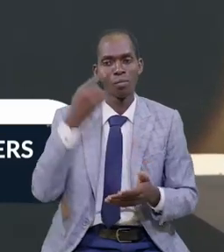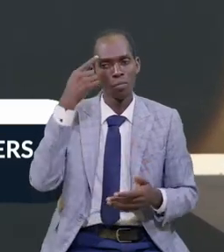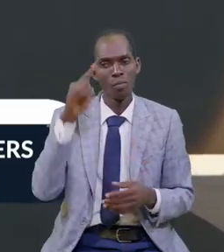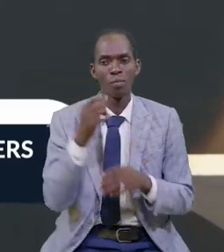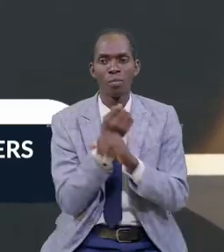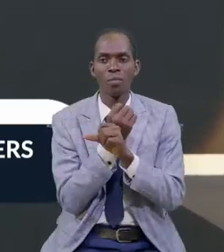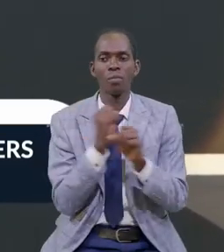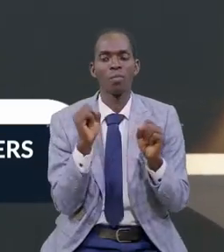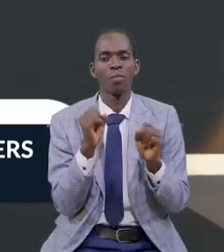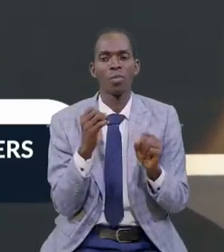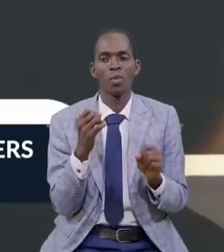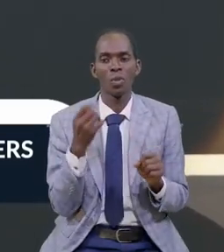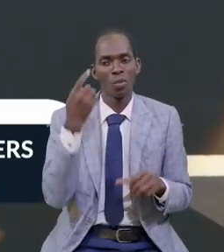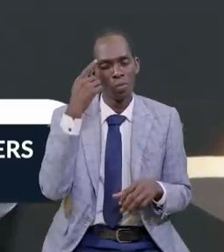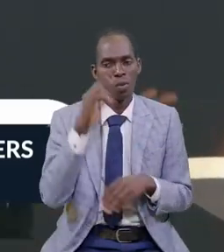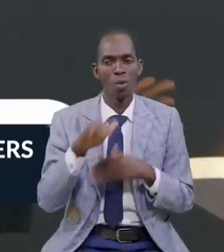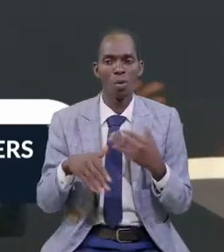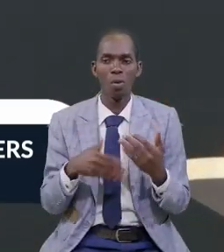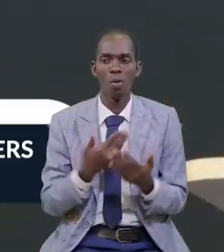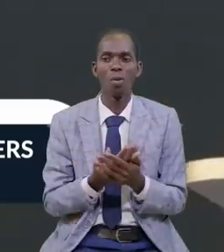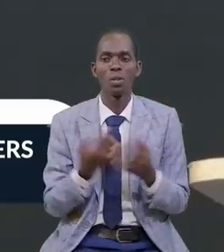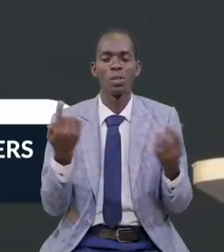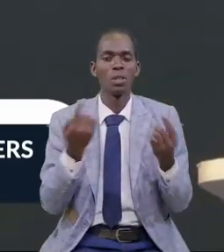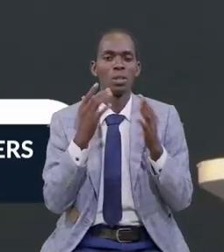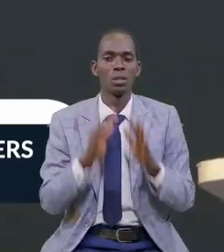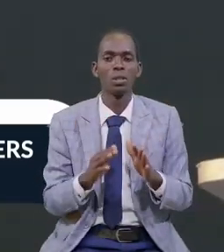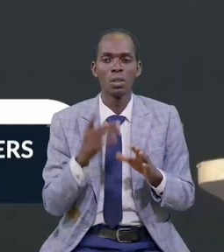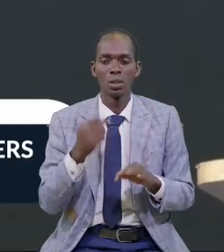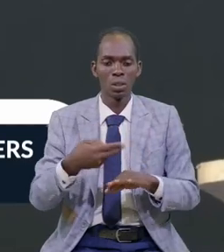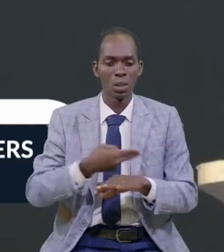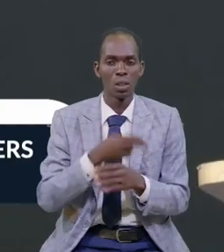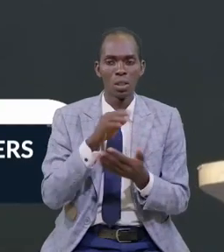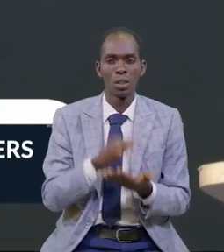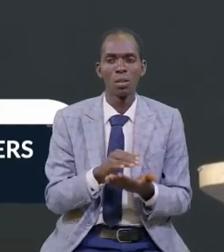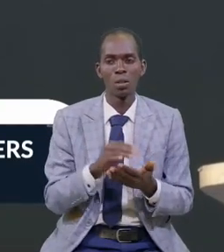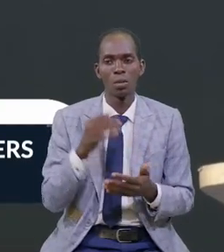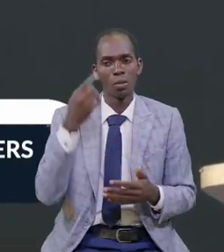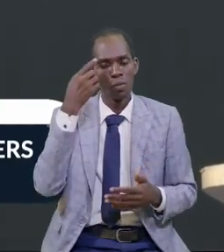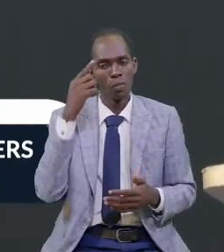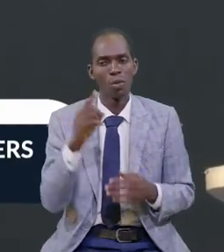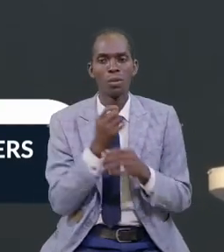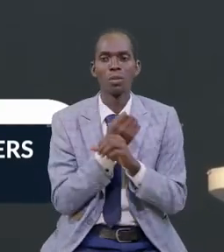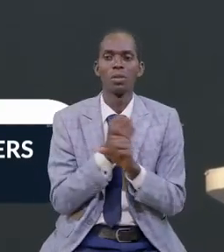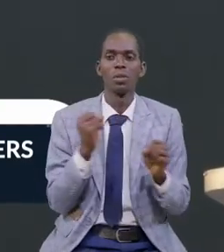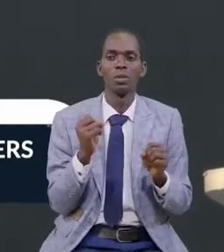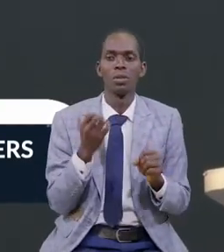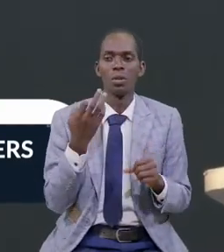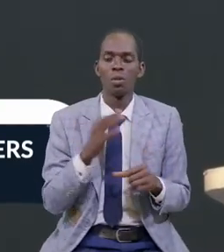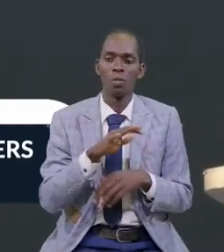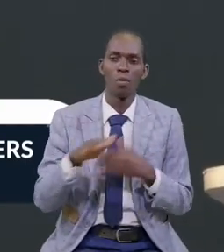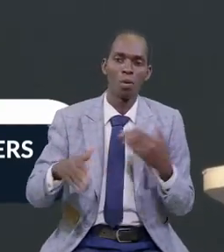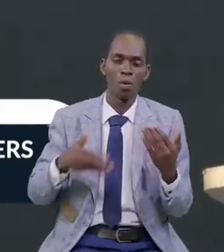le salut de tous les pécheurs l'agneau pour le salut de tous